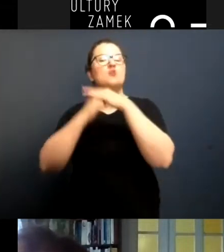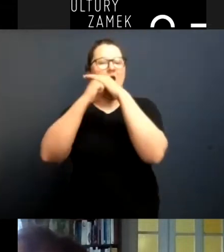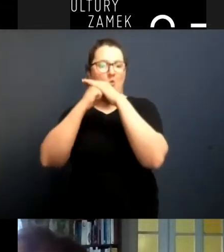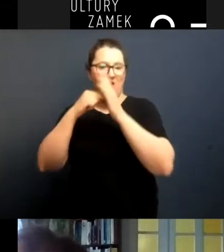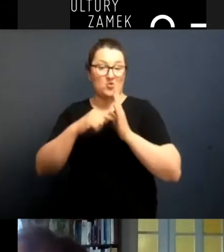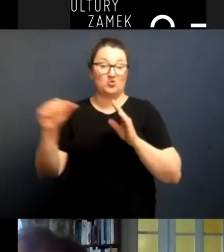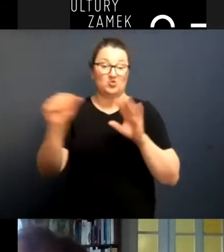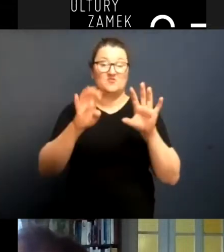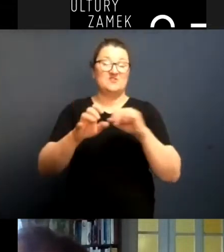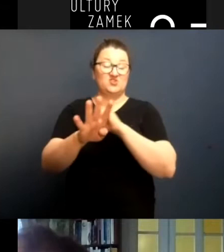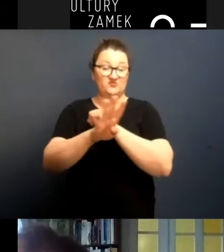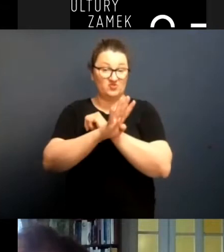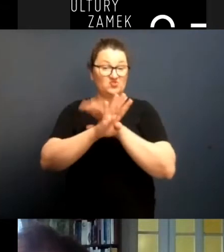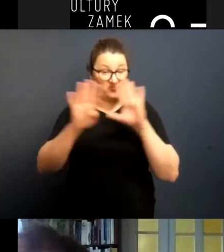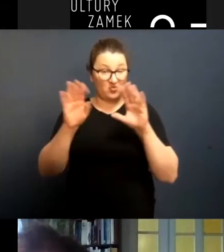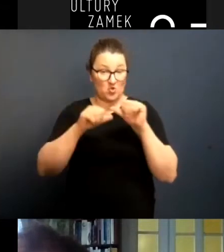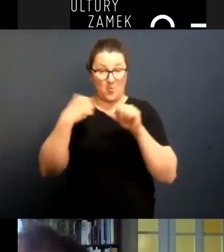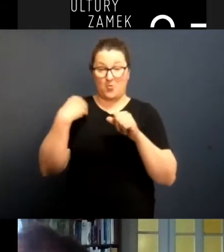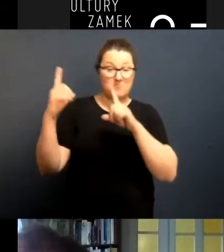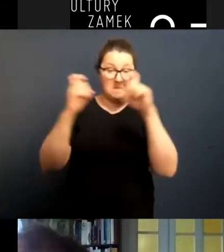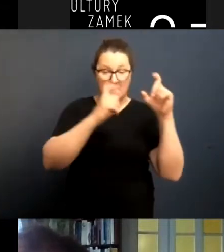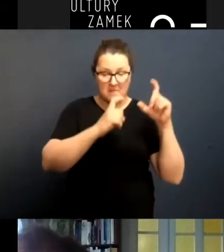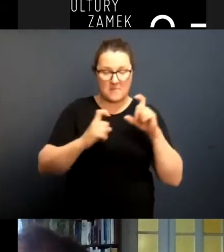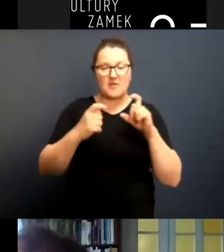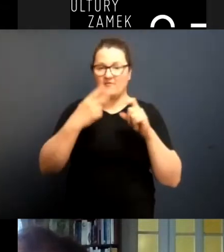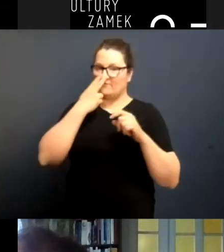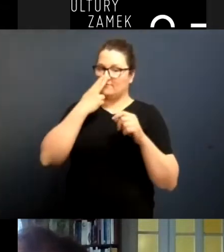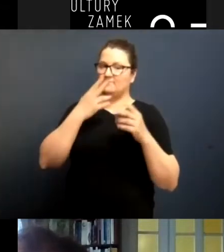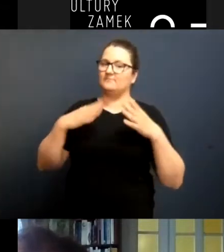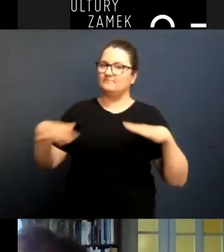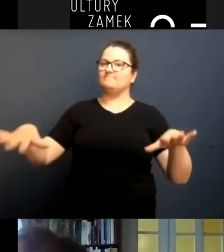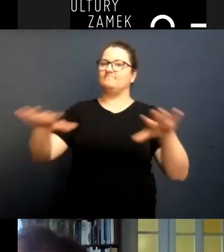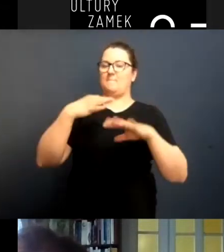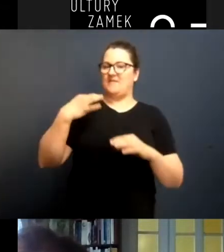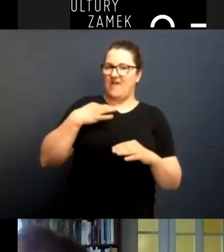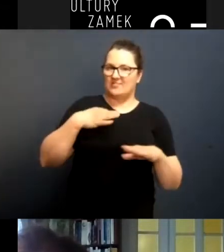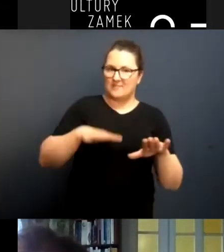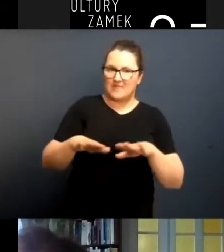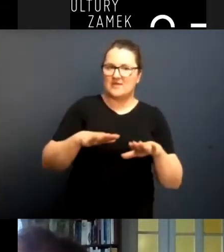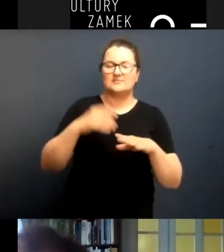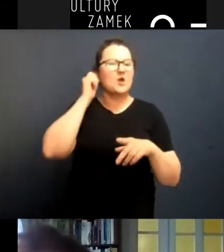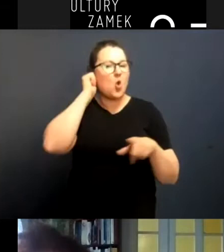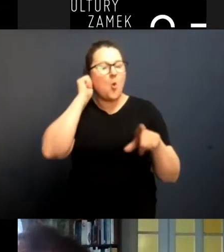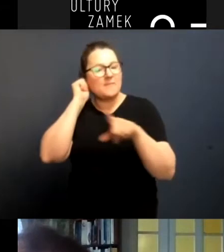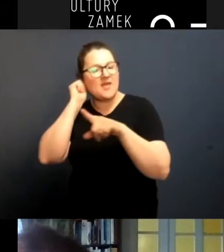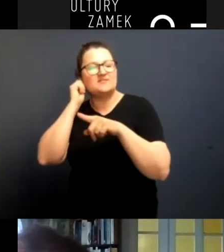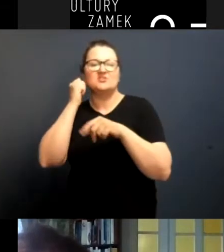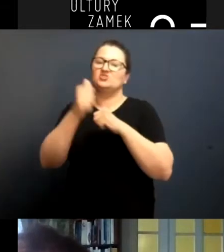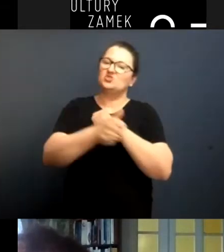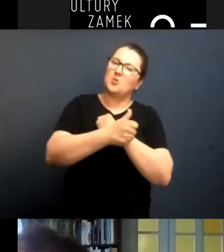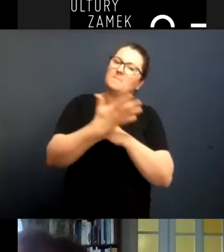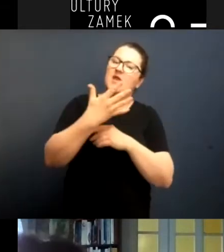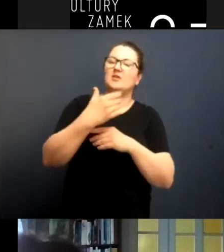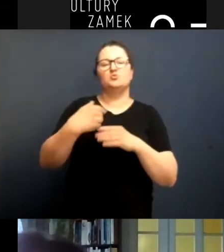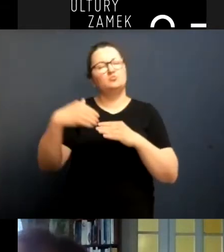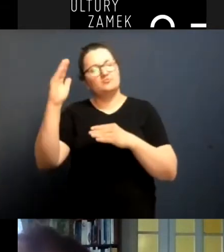Dojrzałe z 1999 roku pokazuje, jak widzicie Państwo w przestrzeni prywatnej, kobiety